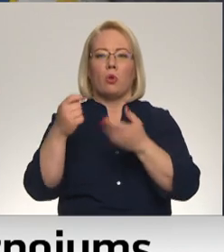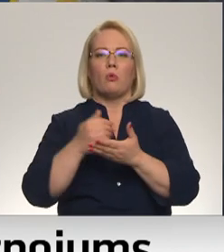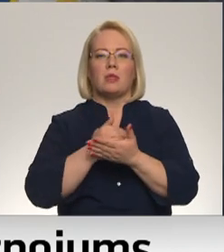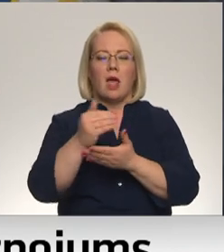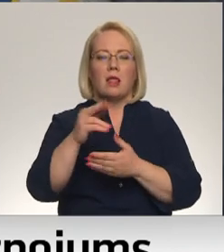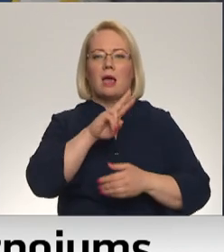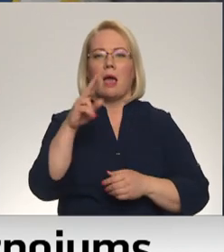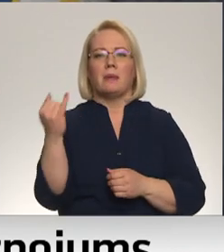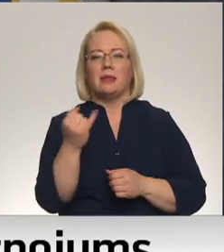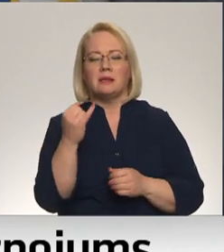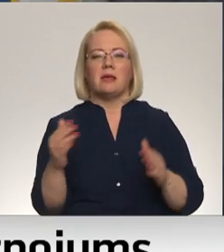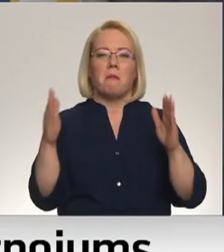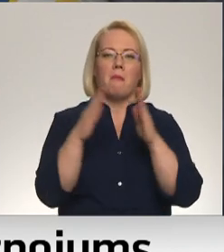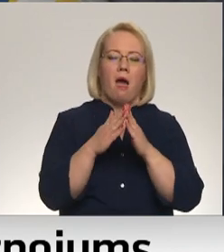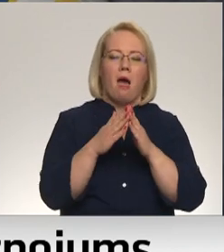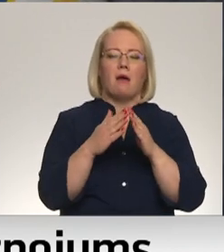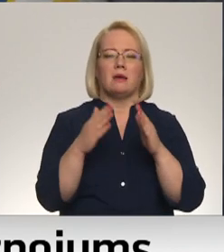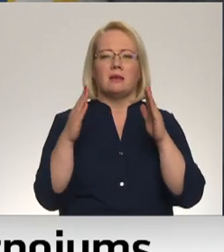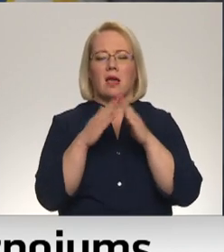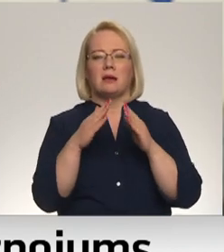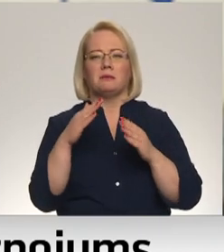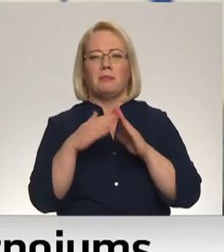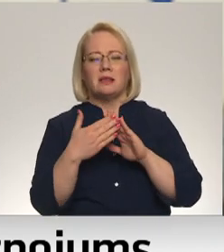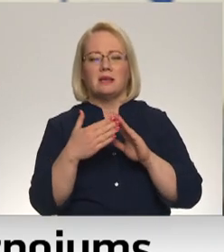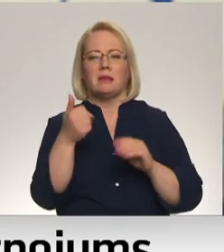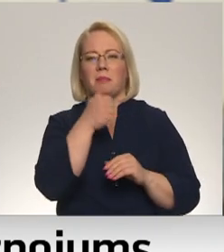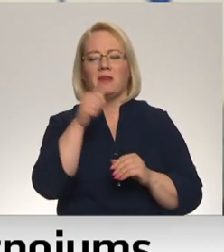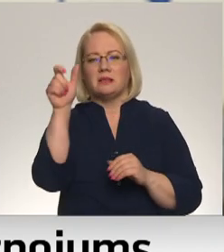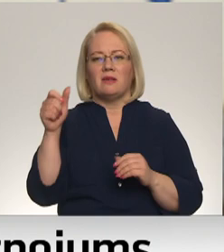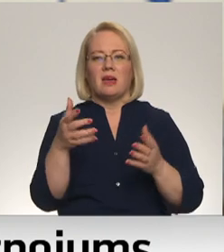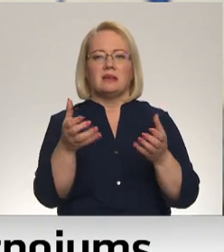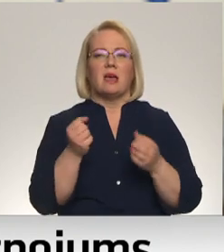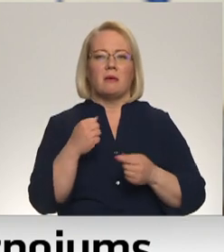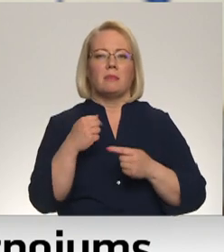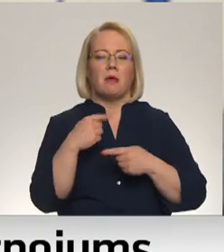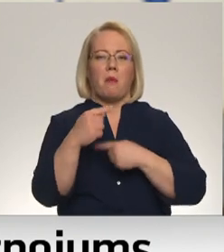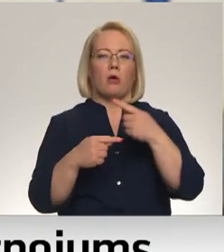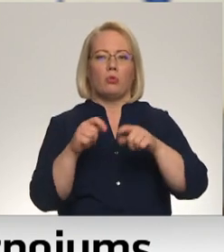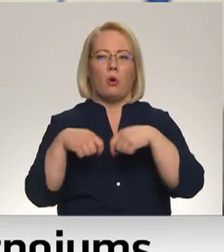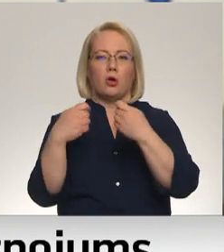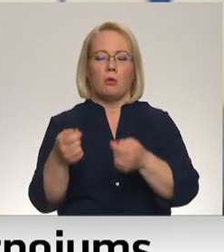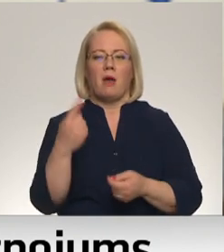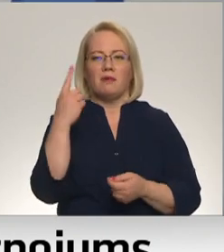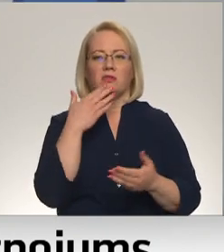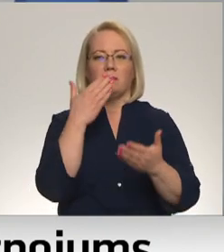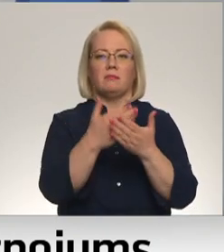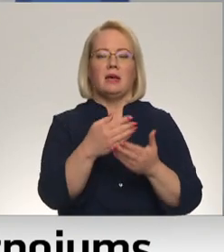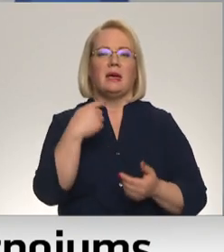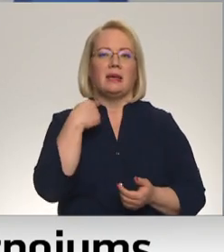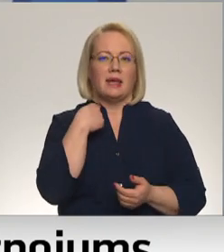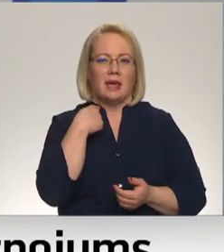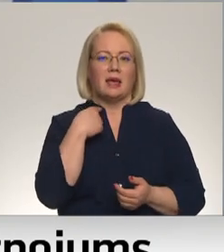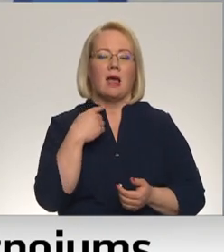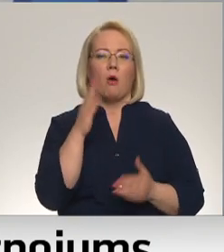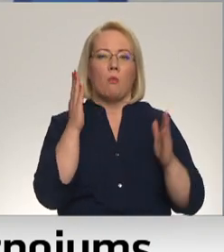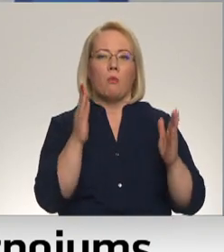interesi, mājas, ēkas, pilsētas, privātie cilvēki var no mums saņemt mantojumā. Un pirmais jau ir pieteicies, tā ir Rīga. Visdrīzāk